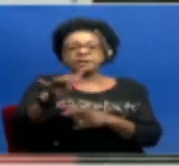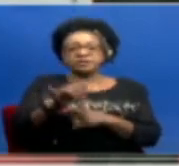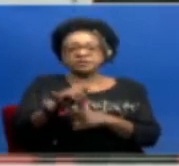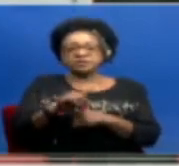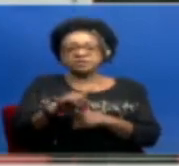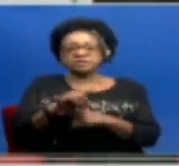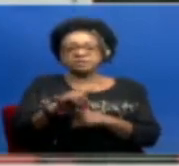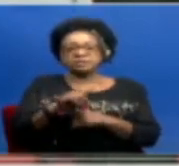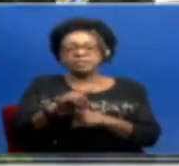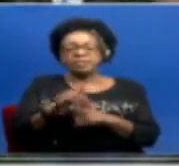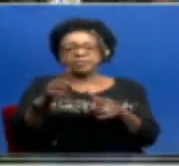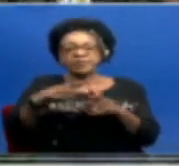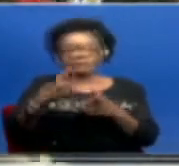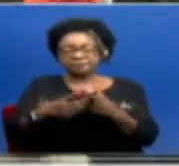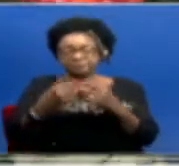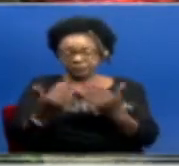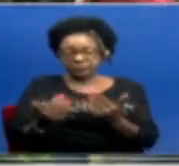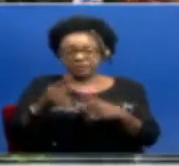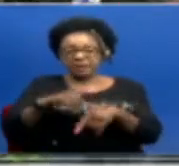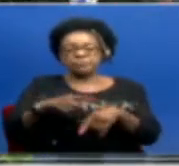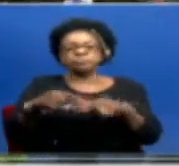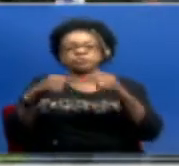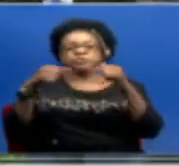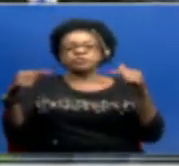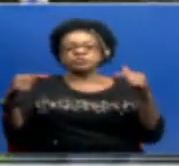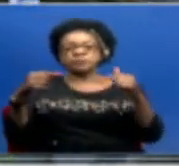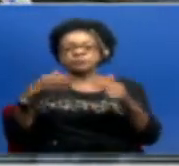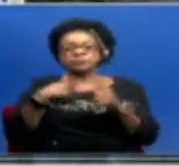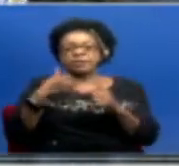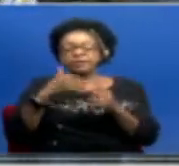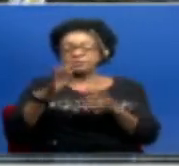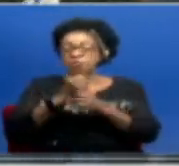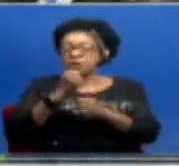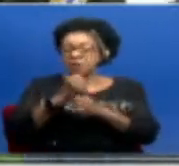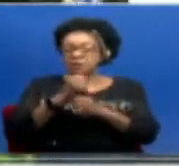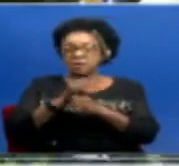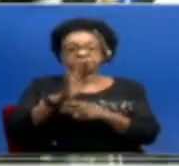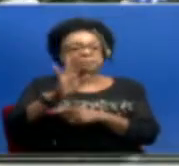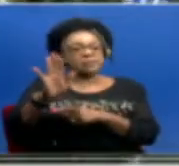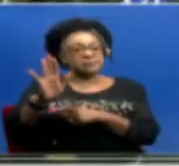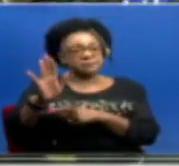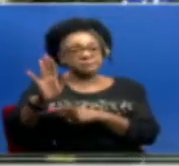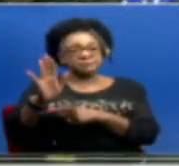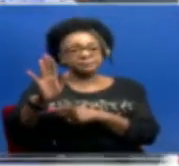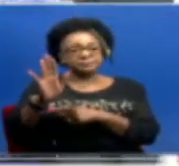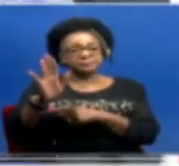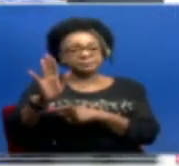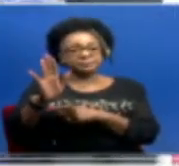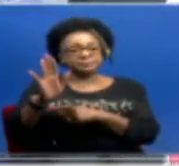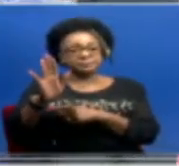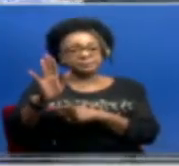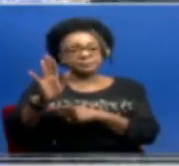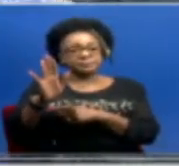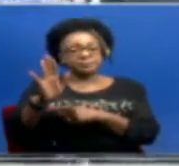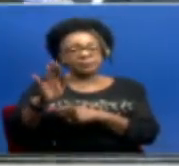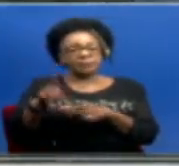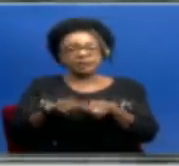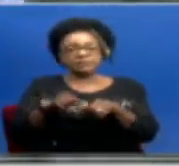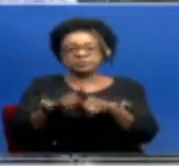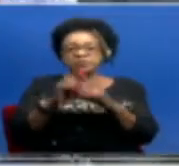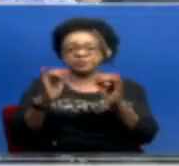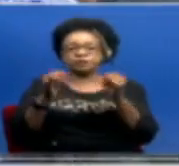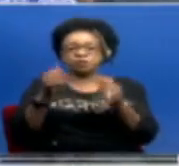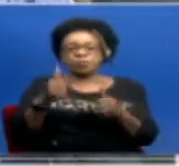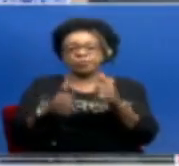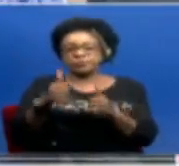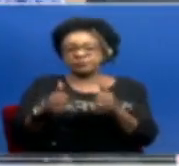mbalimbali, ilikuwa zamu ya upinzani kutoa tathmini ya utendakazi wa utawala huu kwa mwaka mmoja. Katika taarifa iliyosomwa